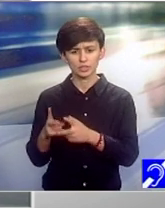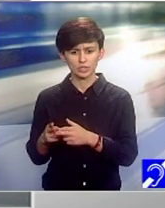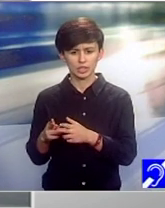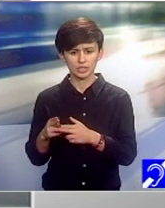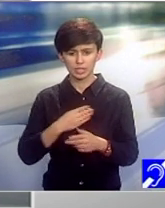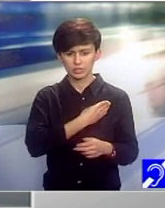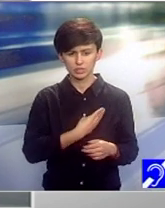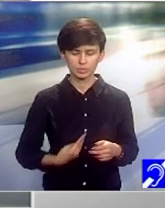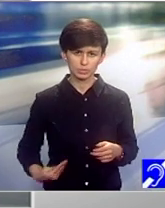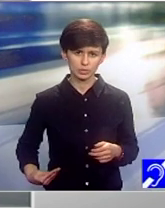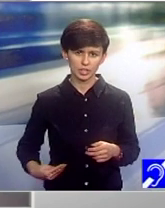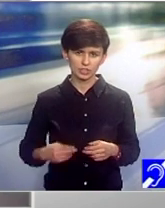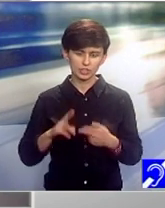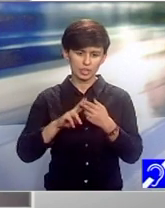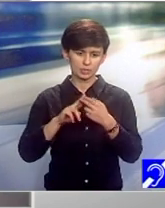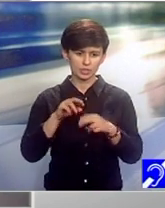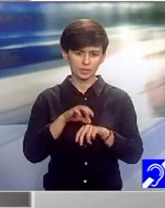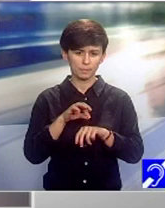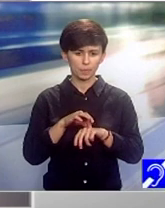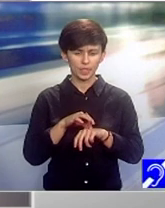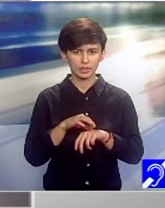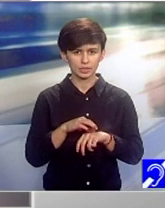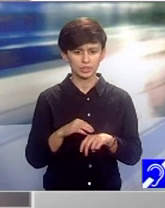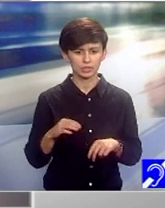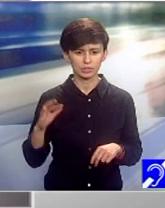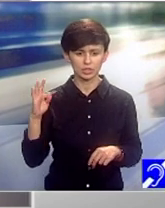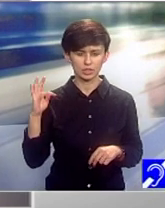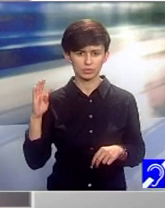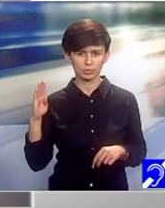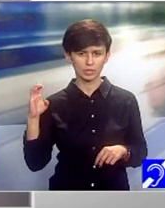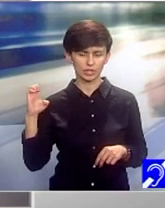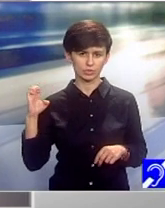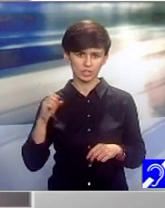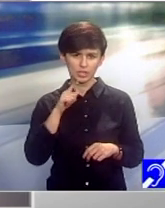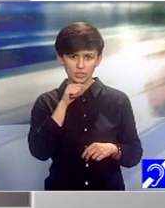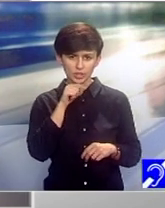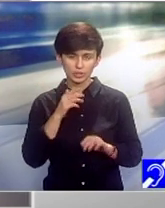domnul doctor Gruber Eugen și de acolo a început toată povestea.